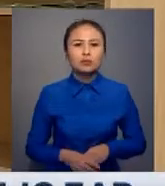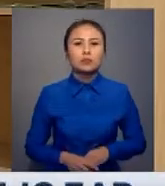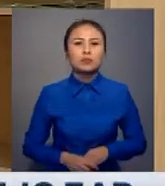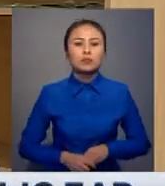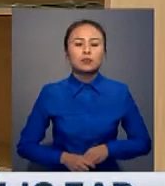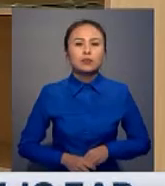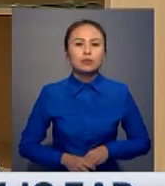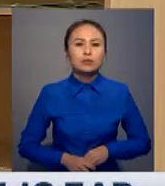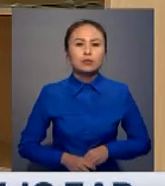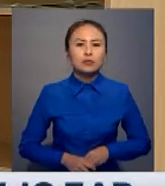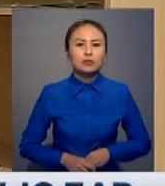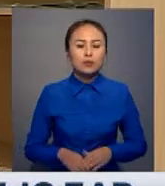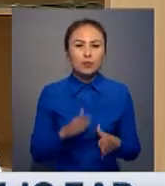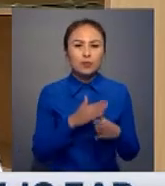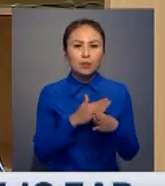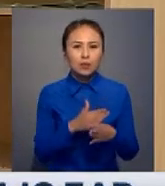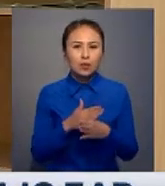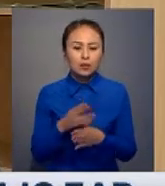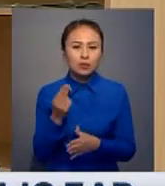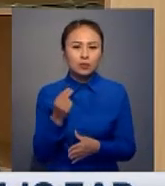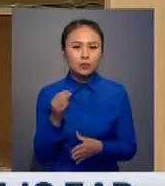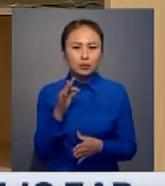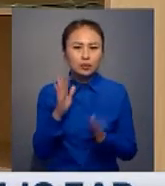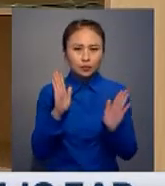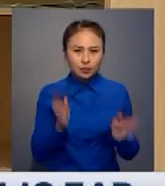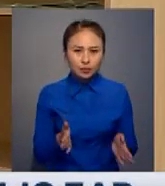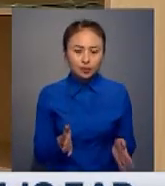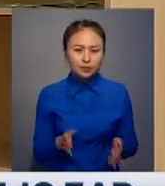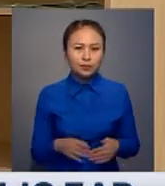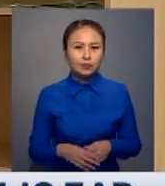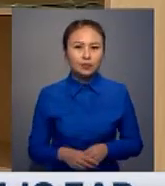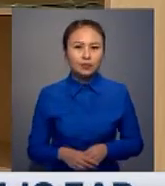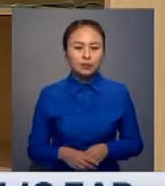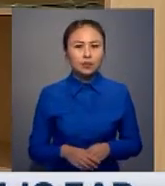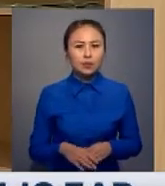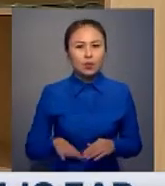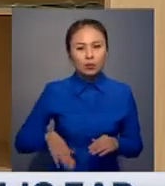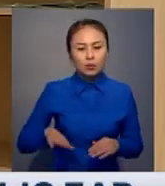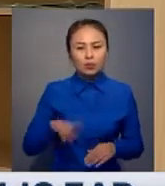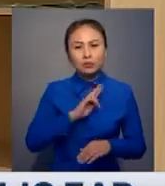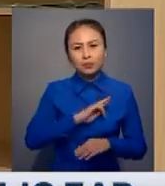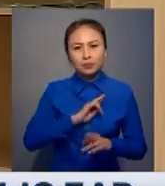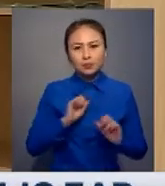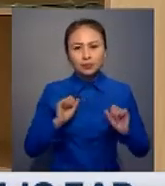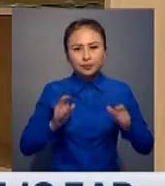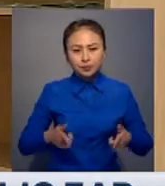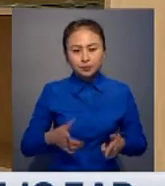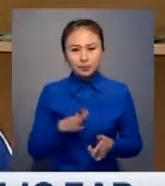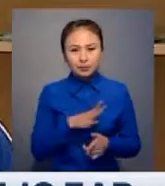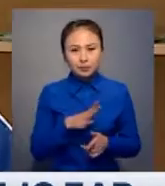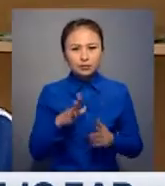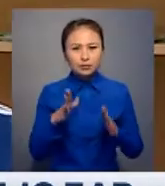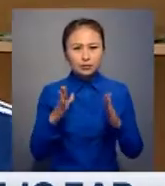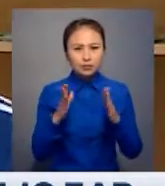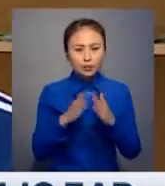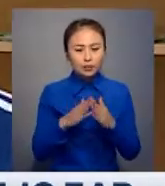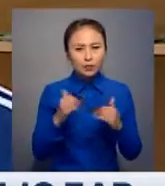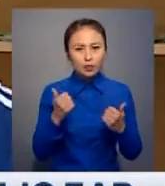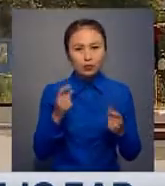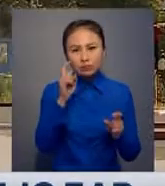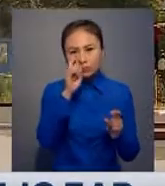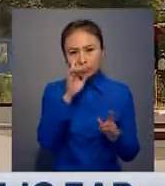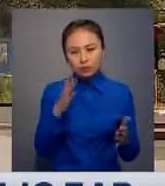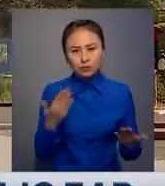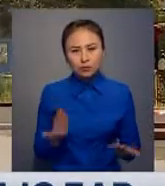жаңадай. Жәрдем ақша көмек берілетін болды. Одан жұмыс орналастырды жұбайым екеумізді. Қазір жақсы